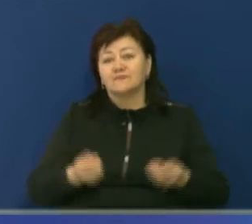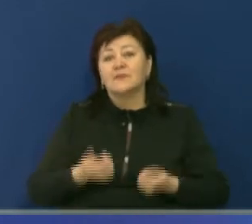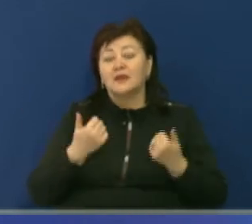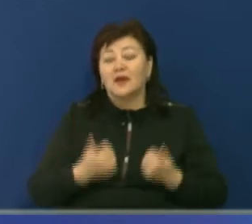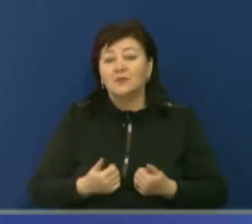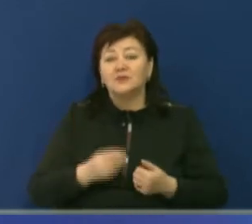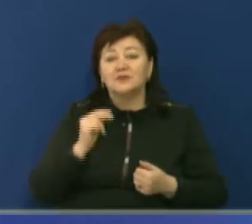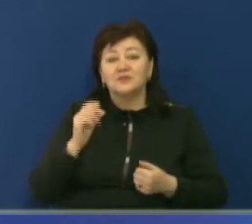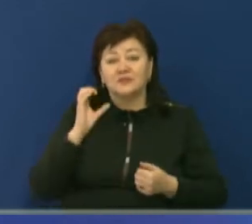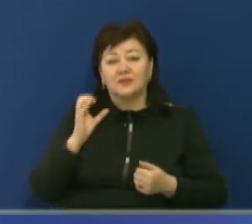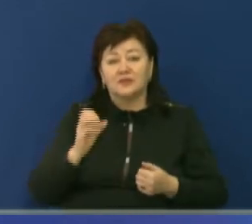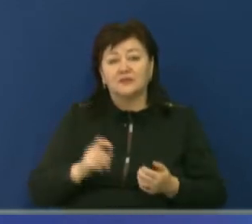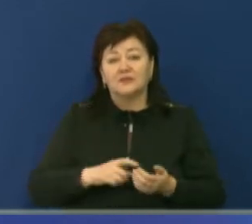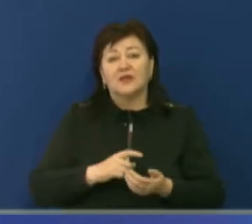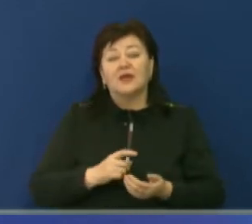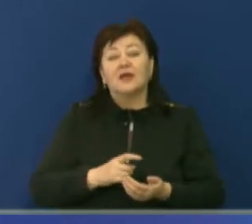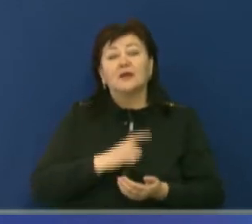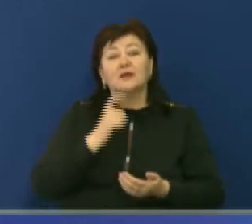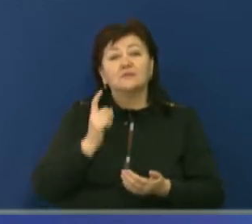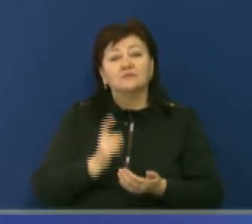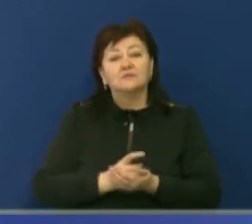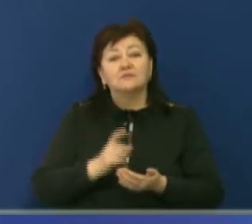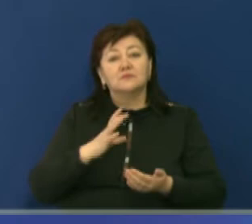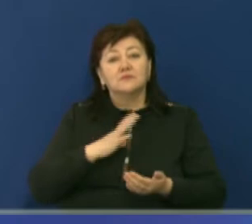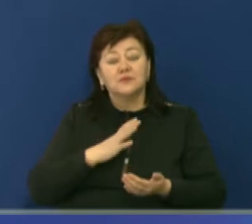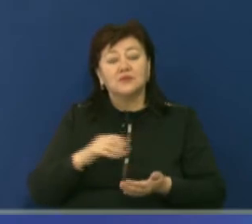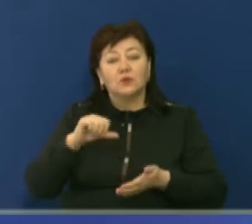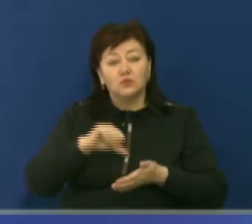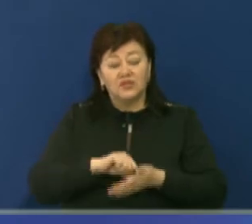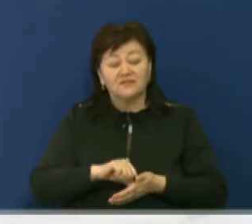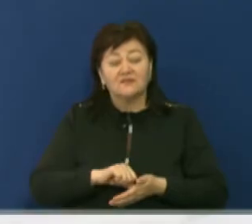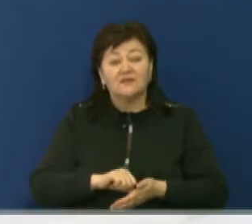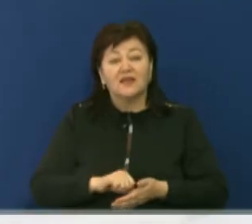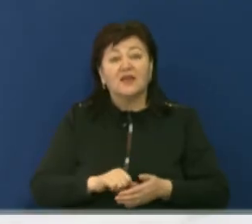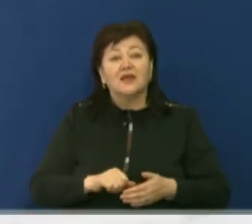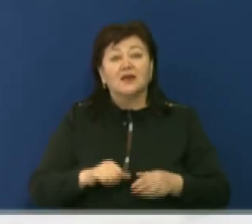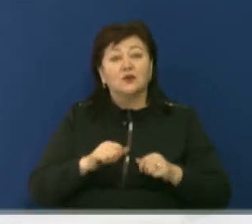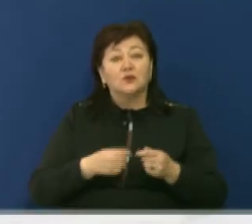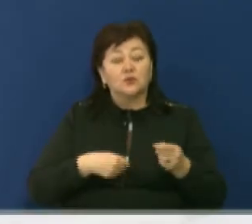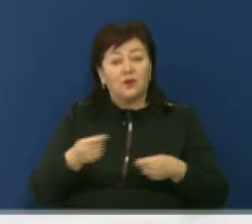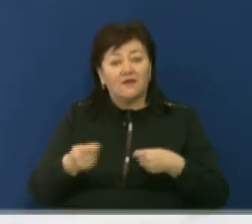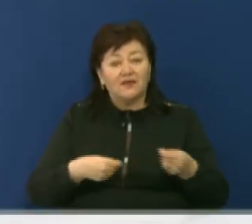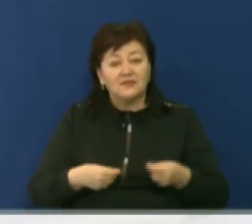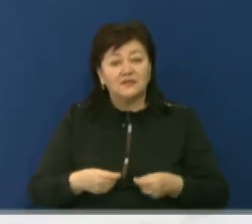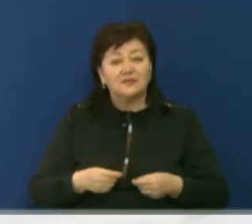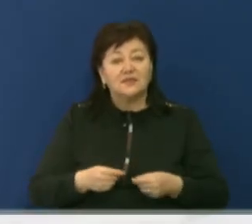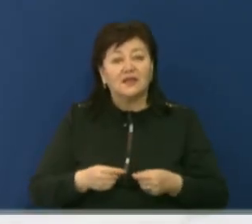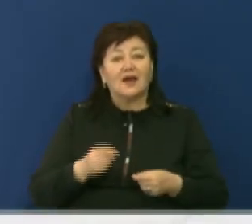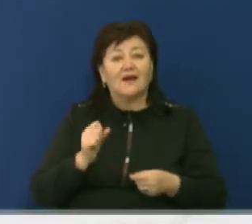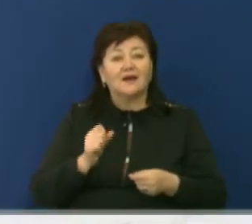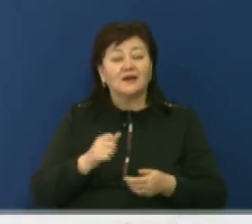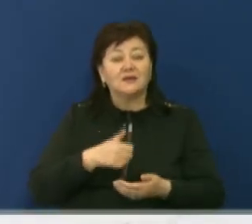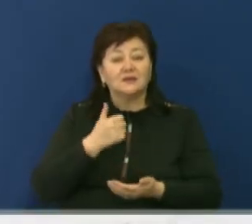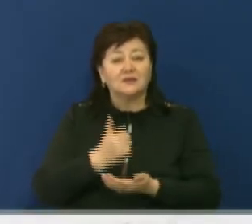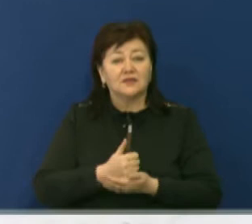бойынша облыстық департамент пен қалалық басқарма басшылығының қатысуымен жүргізілді. Мамандардың айтуынша, өзендегі мұз сулы әрі